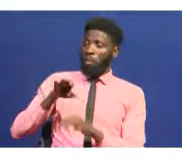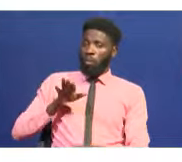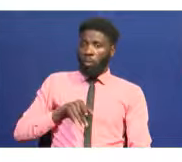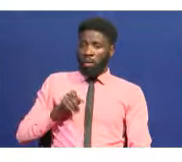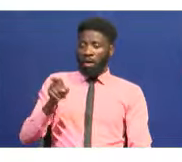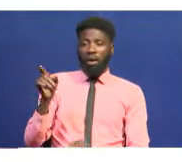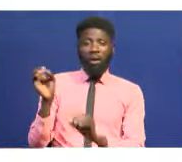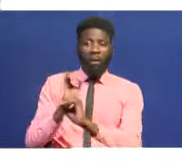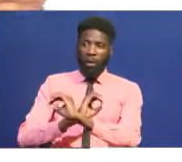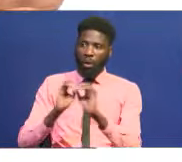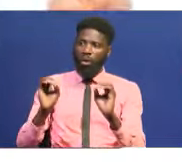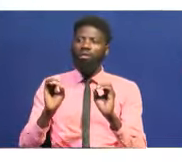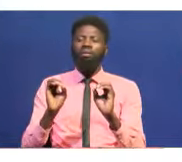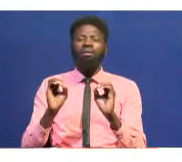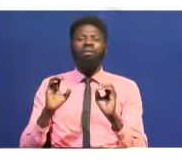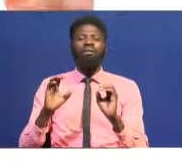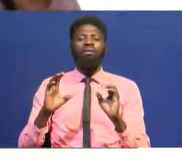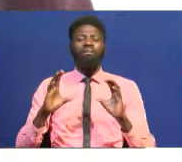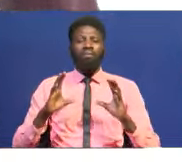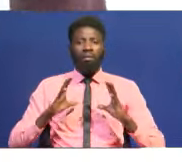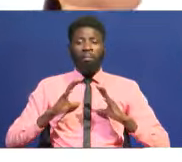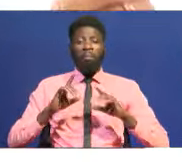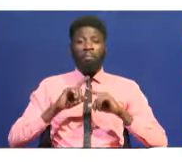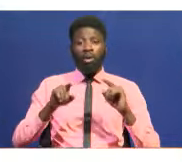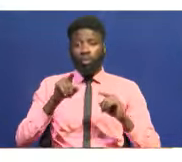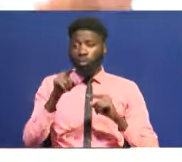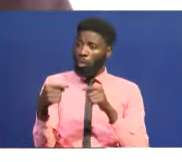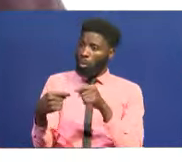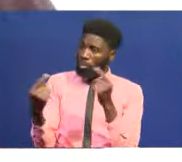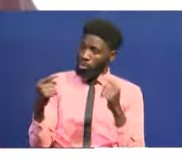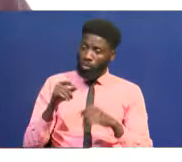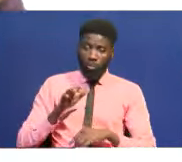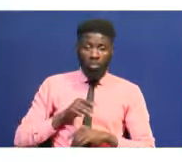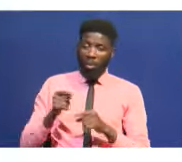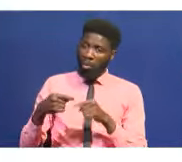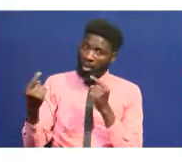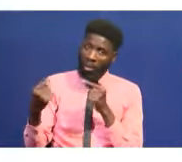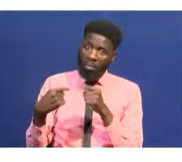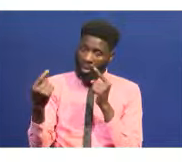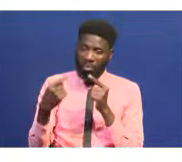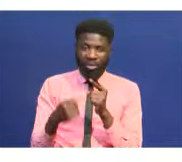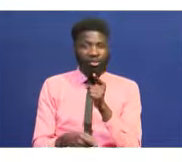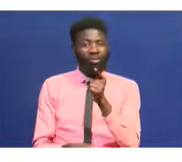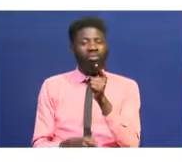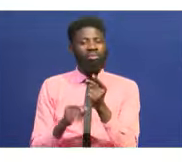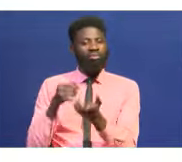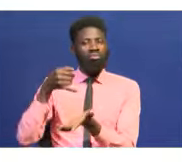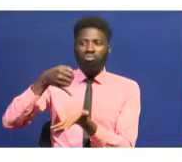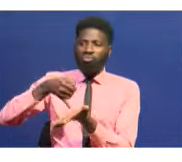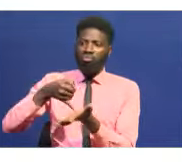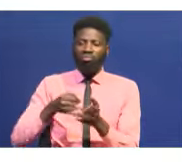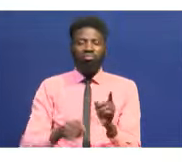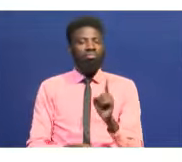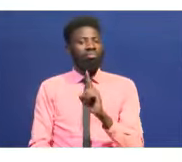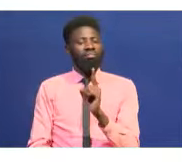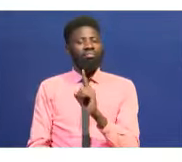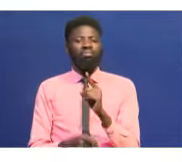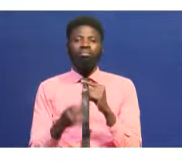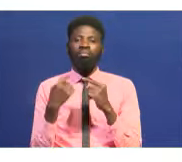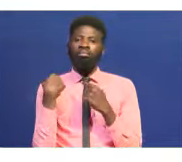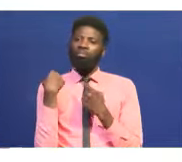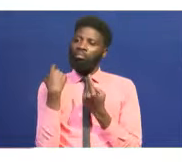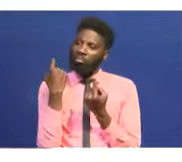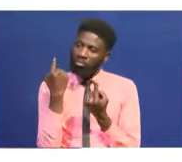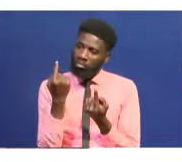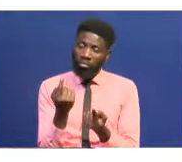mama, lakini wacha kuparticipate, kupiga mama ambaye amesimama. It has taken a lot of courage,